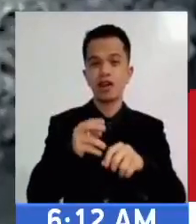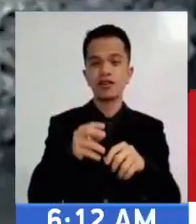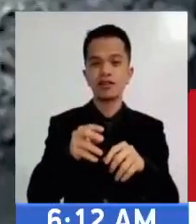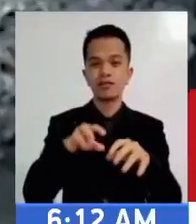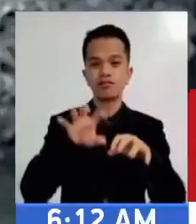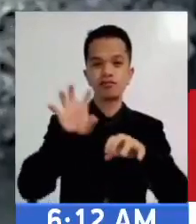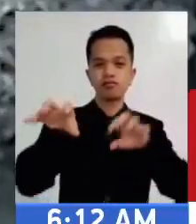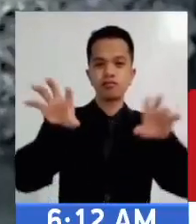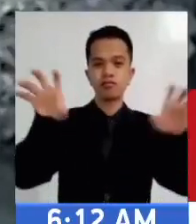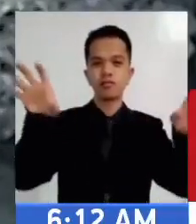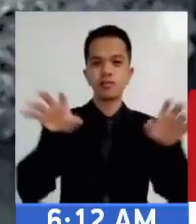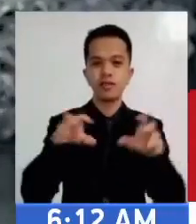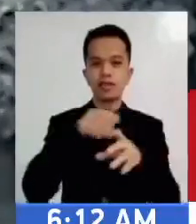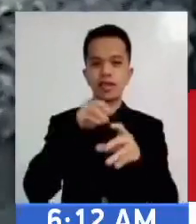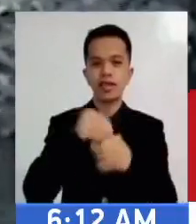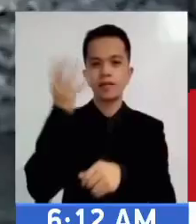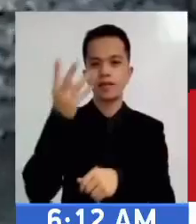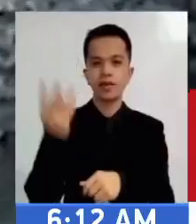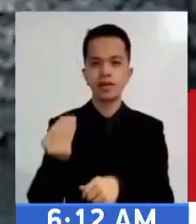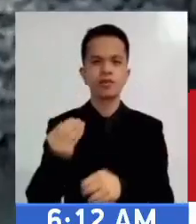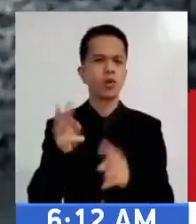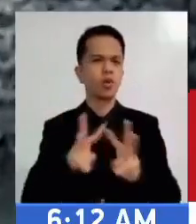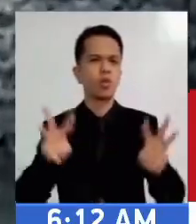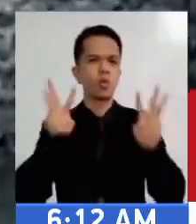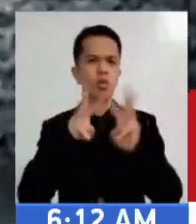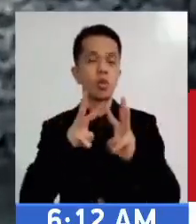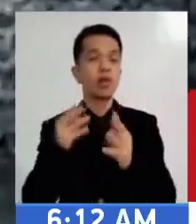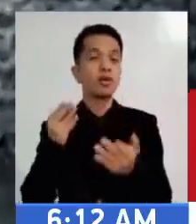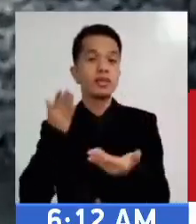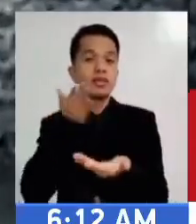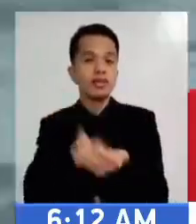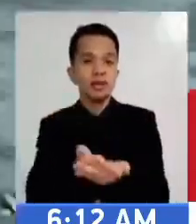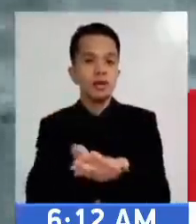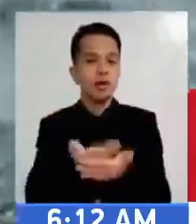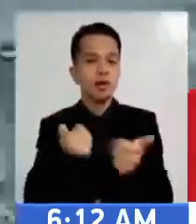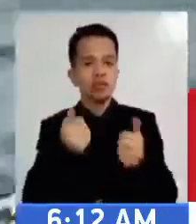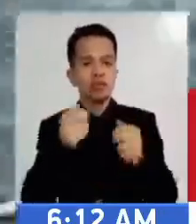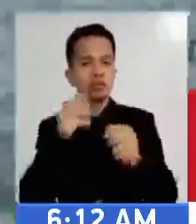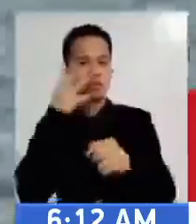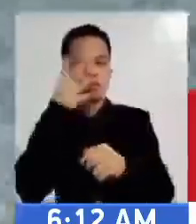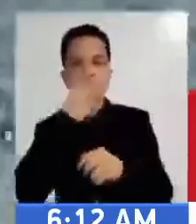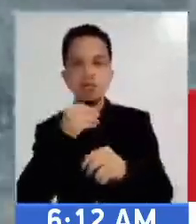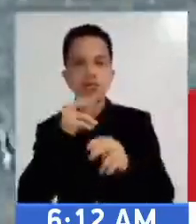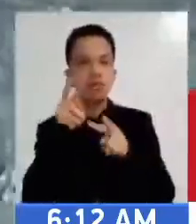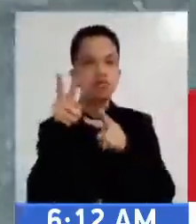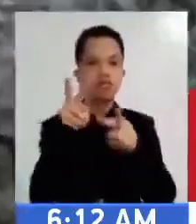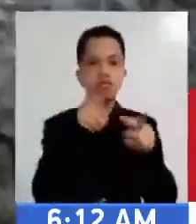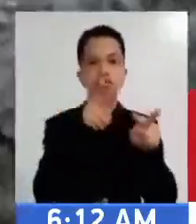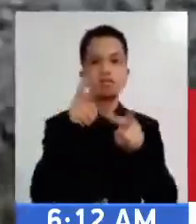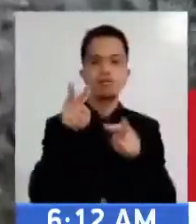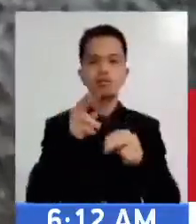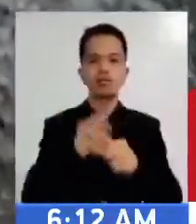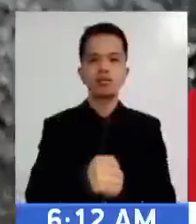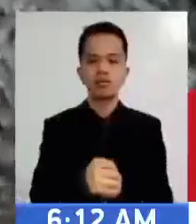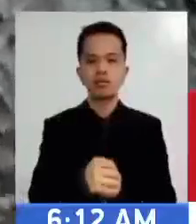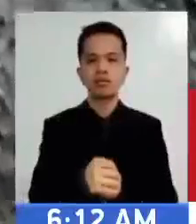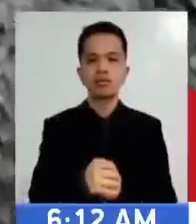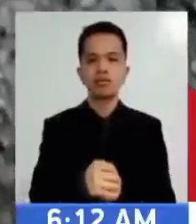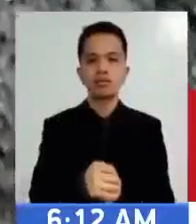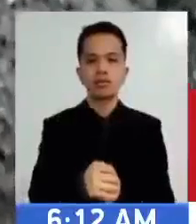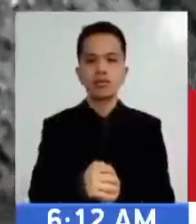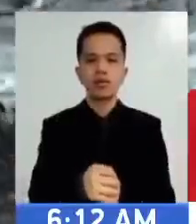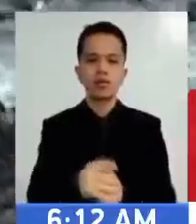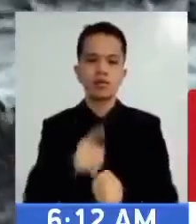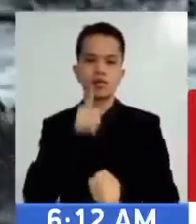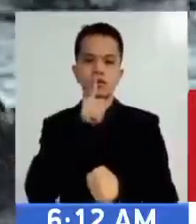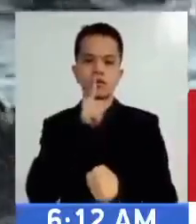Kasi pagdating po namin dito, sobrang ganda po ng view. Revenge travel time na nga para sa maraming